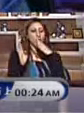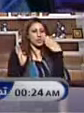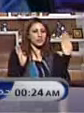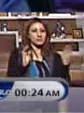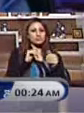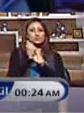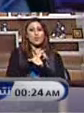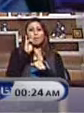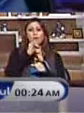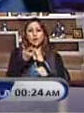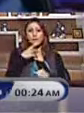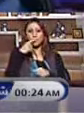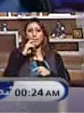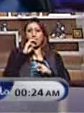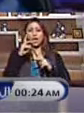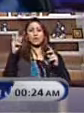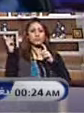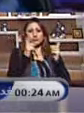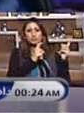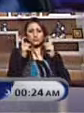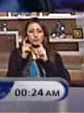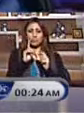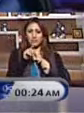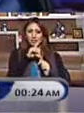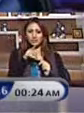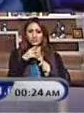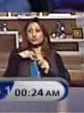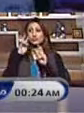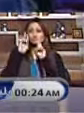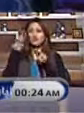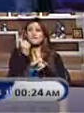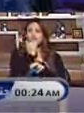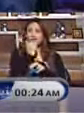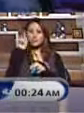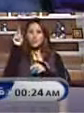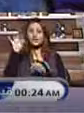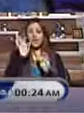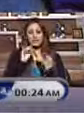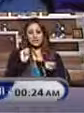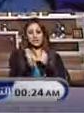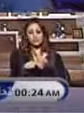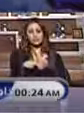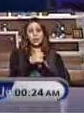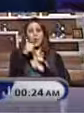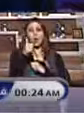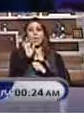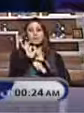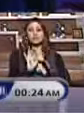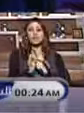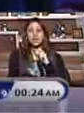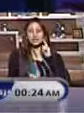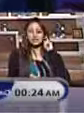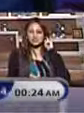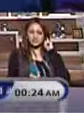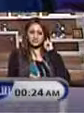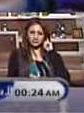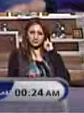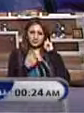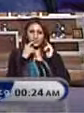لما من راى منكم منكرا فليغيره بيده العلماء يخضون في الكلام يده للحاكم ولسانه للعالم